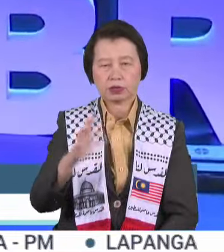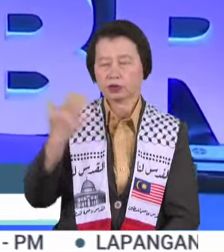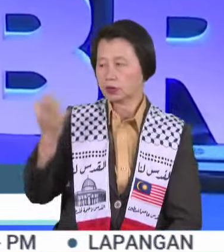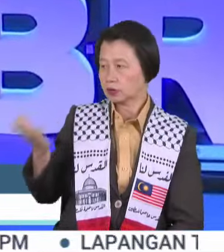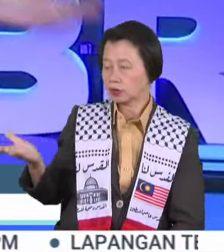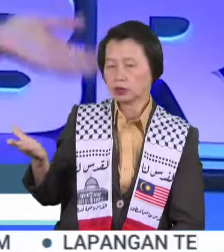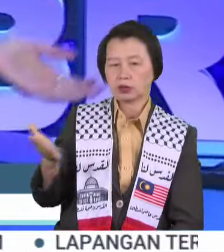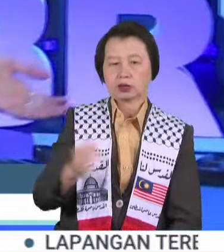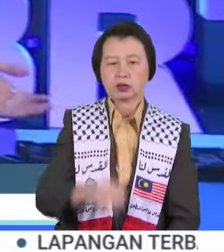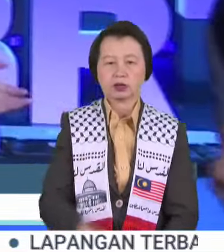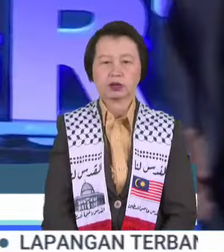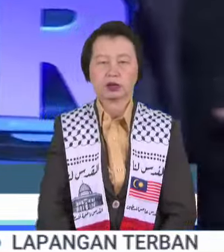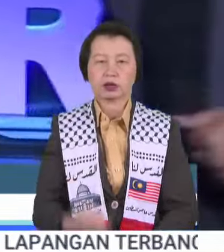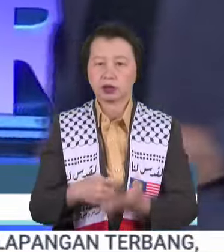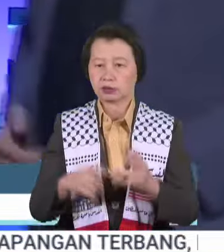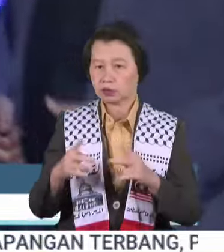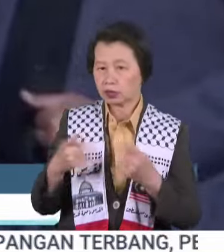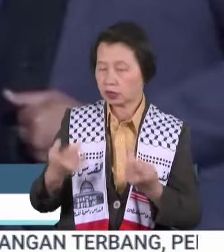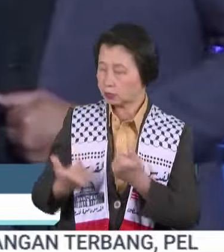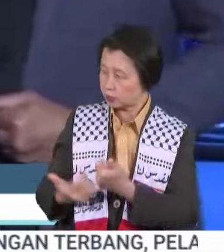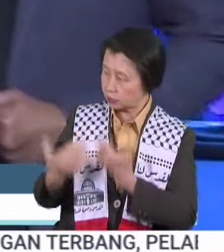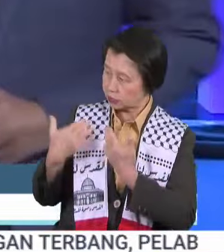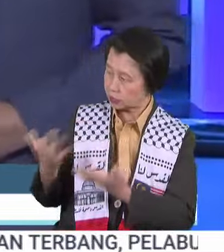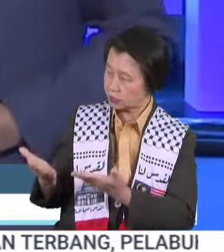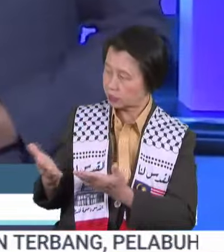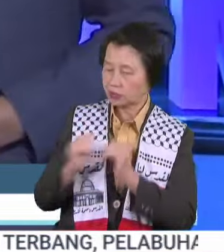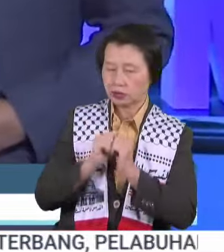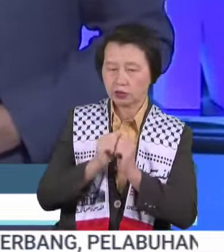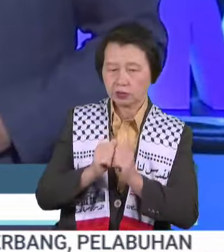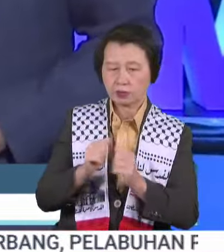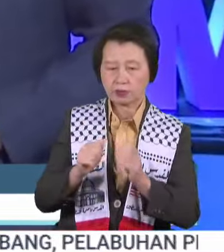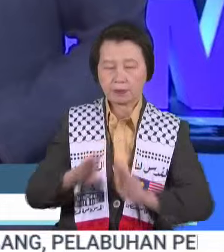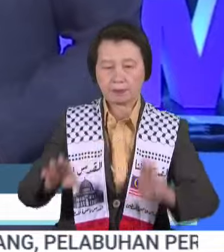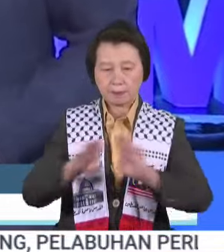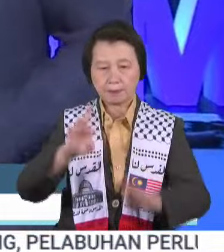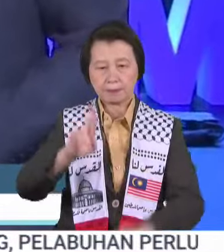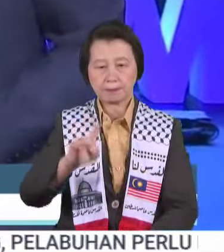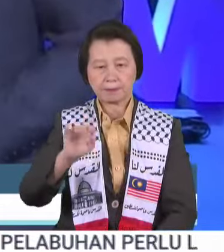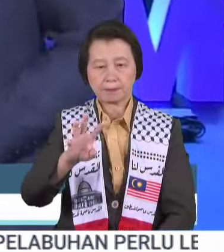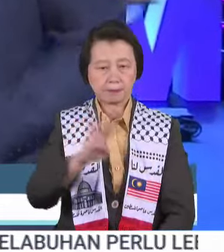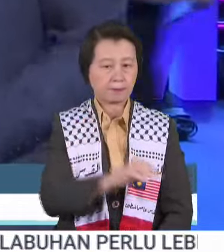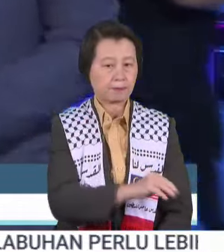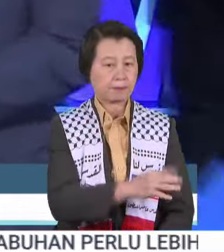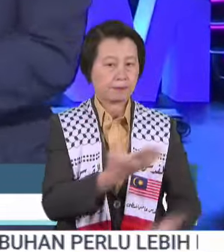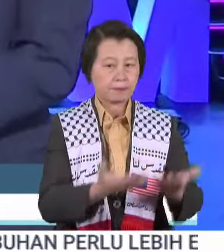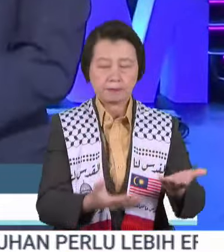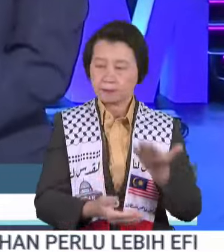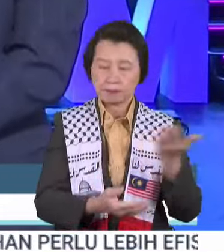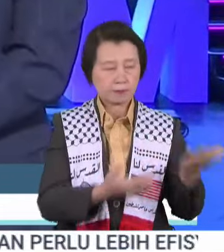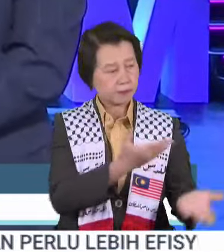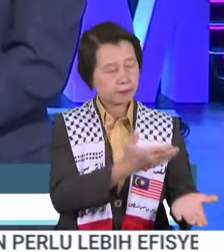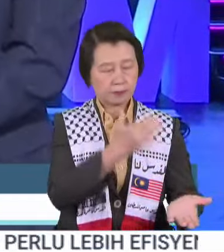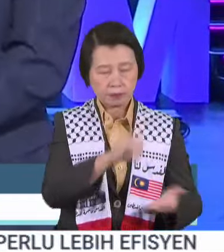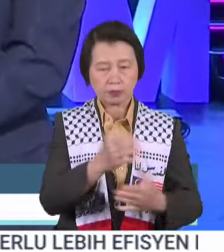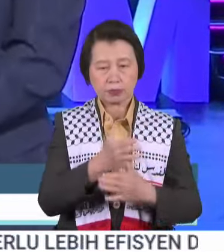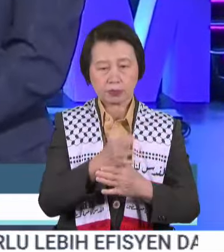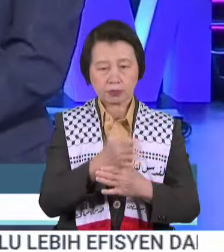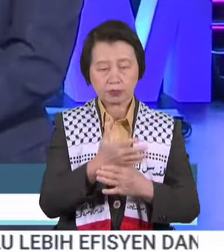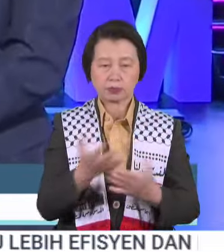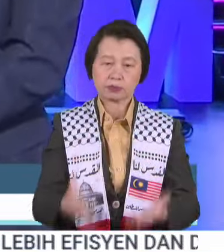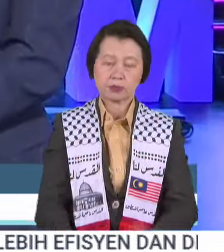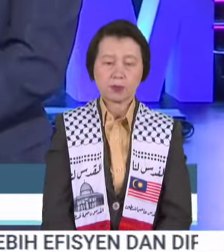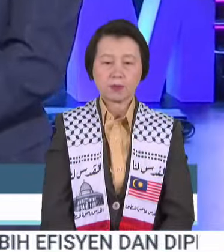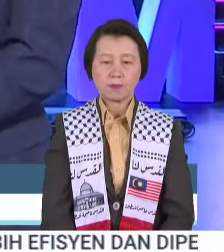saudara LY. Apa khabar? Okay, terima kasih bersama dengan berita RTM malam ini. Mungkin saudara LY boleh